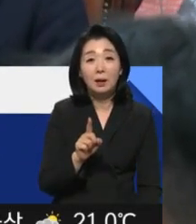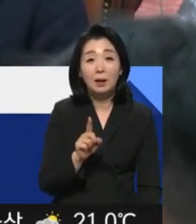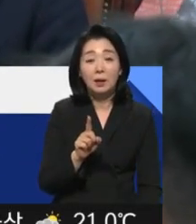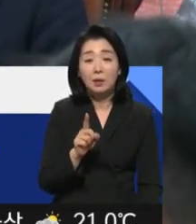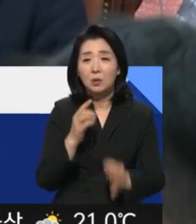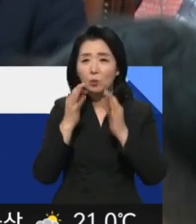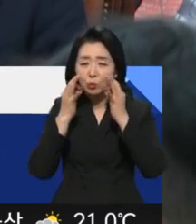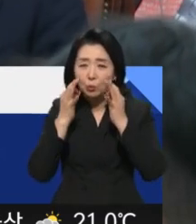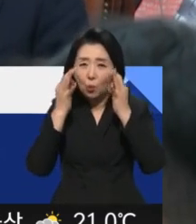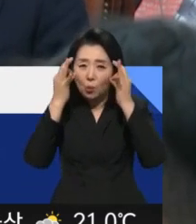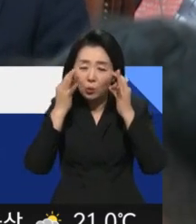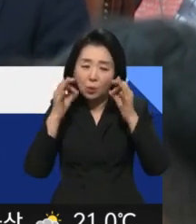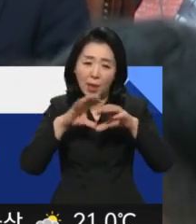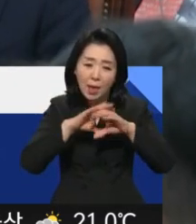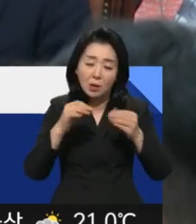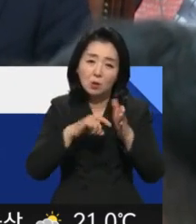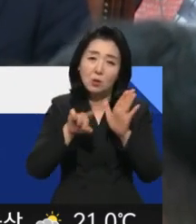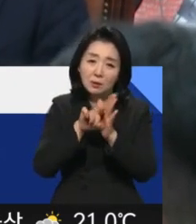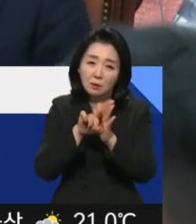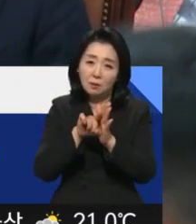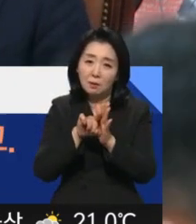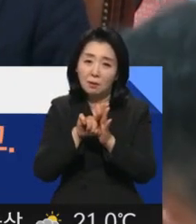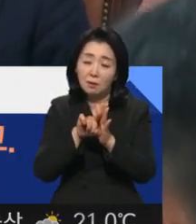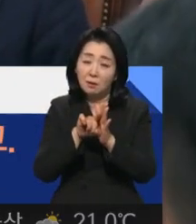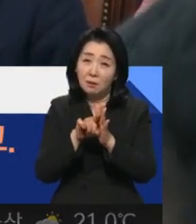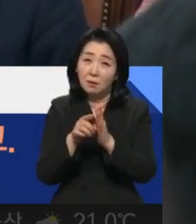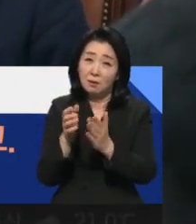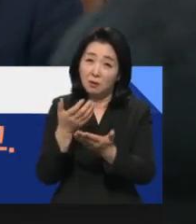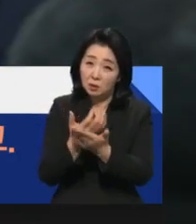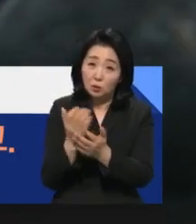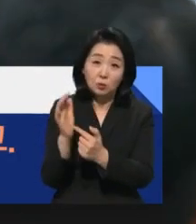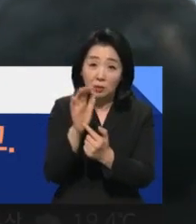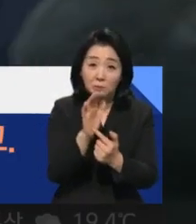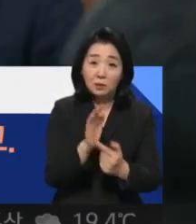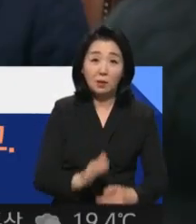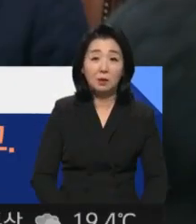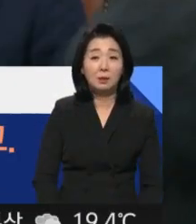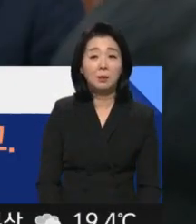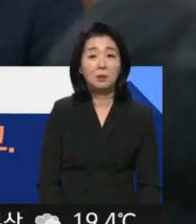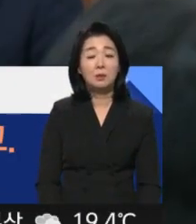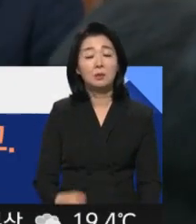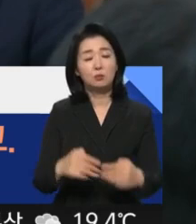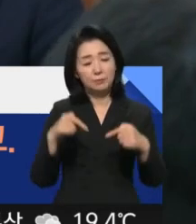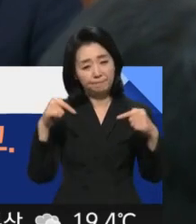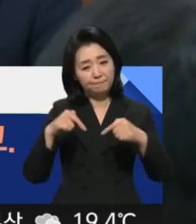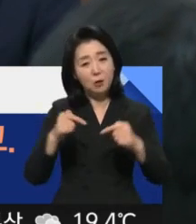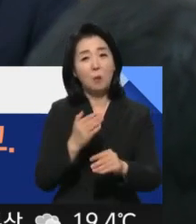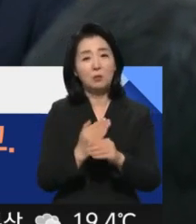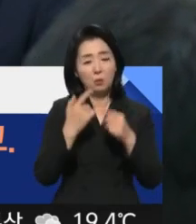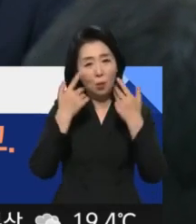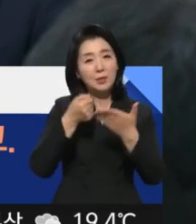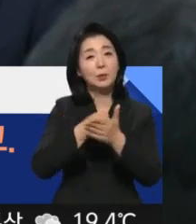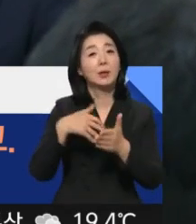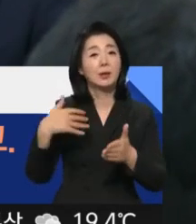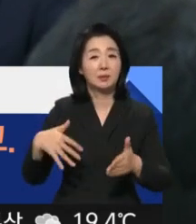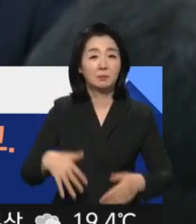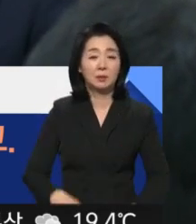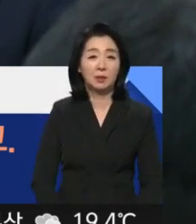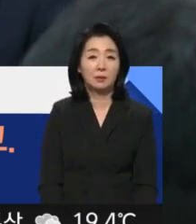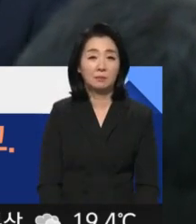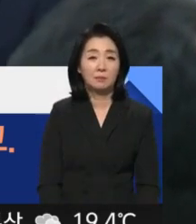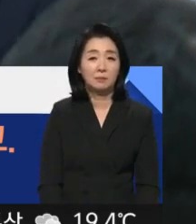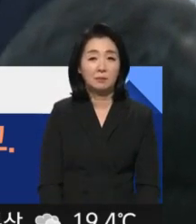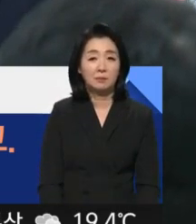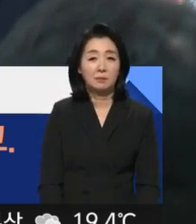노력을 제출한 겁니까? 저희 실무적으로 한전하고 협의하고 있습니다. 아직 확정된 건 확정된 건 아니고요. 내일